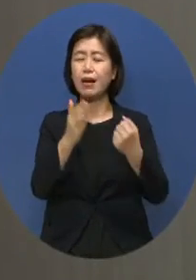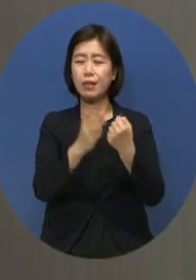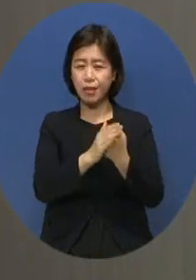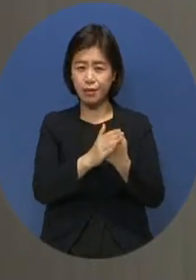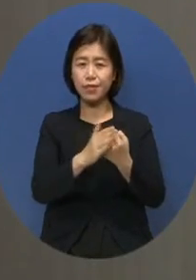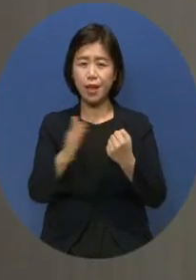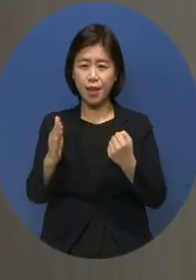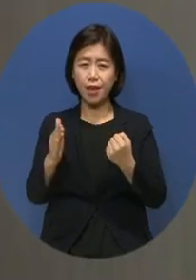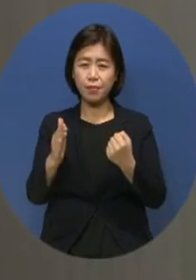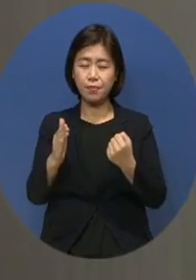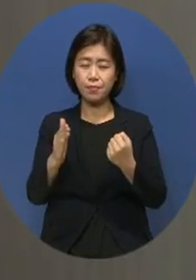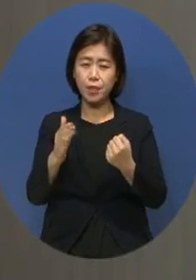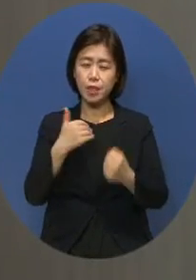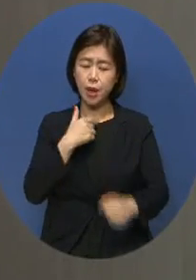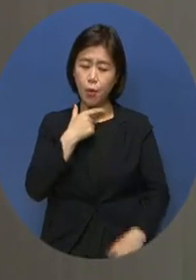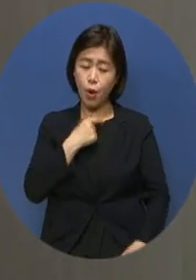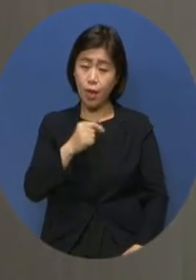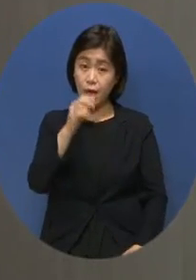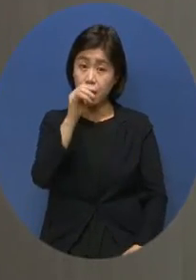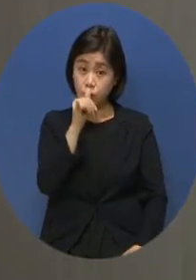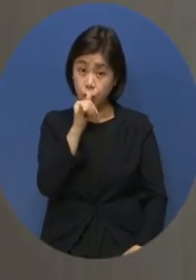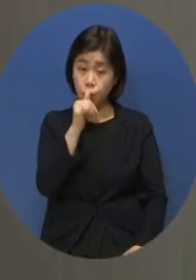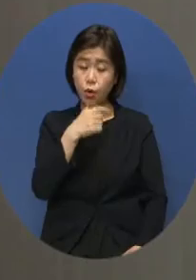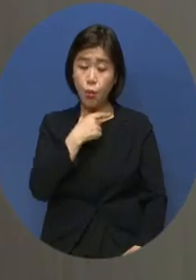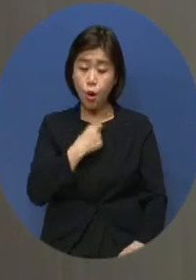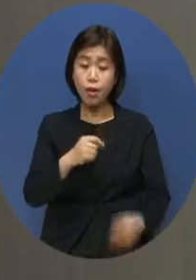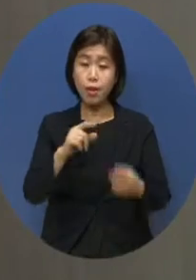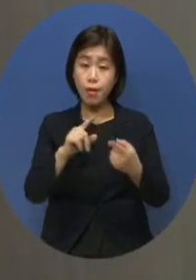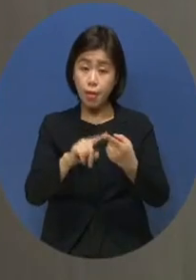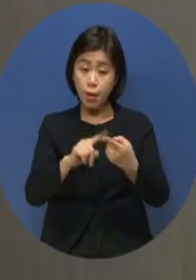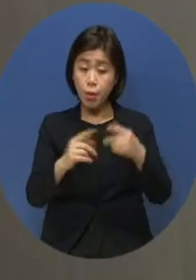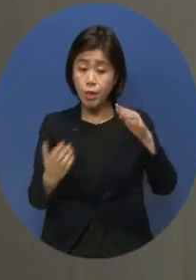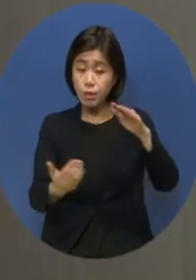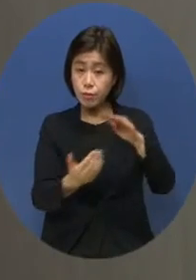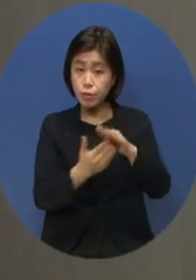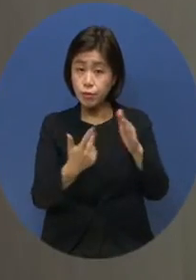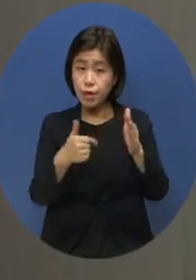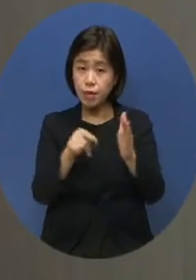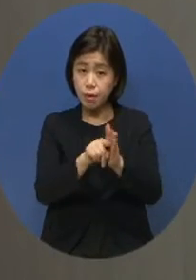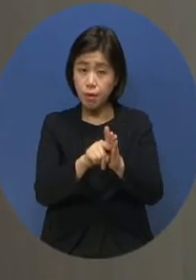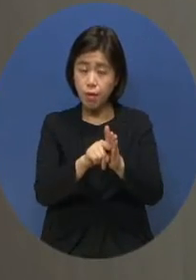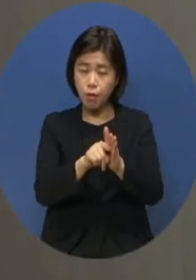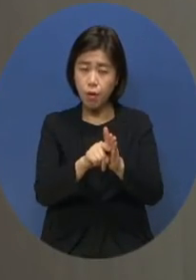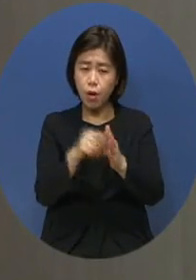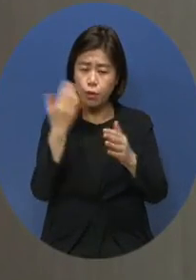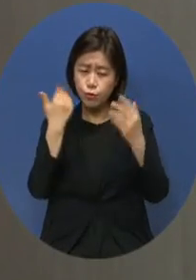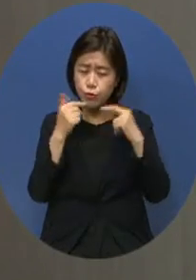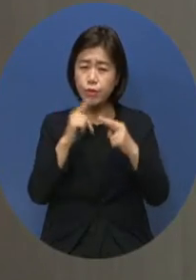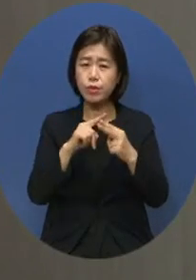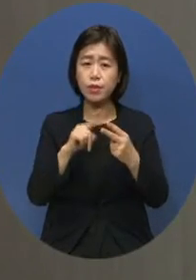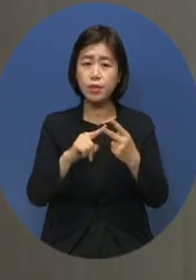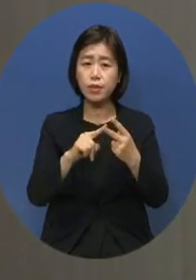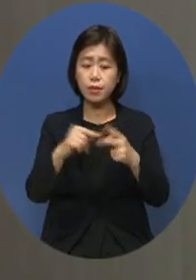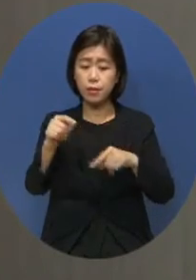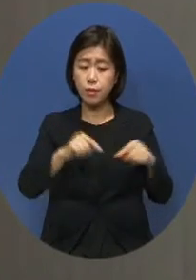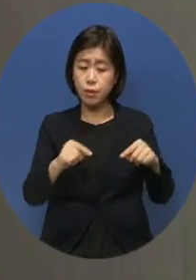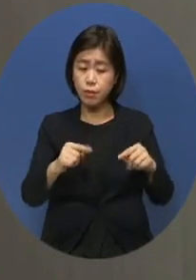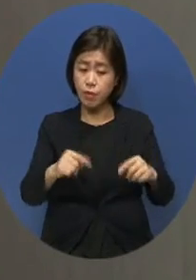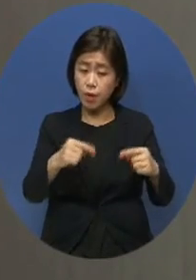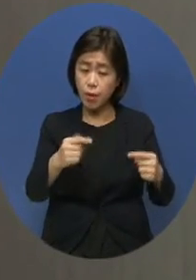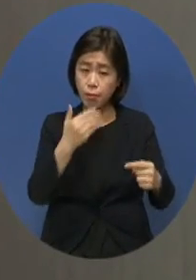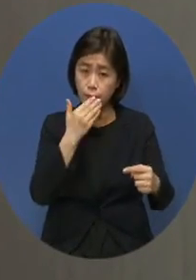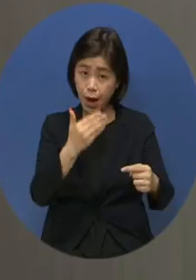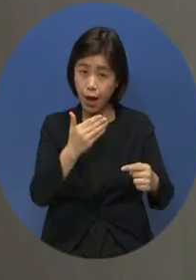했어요. 그러니까 원하는 게 있다면 그걸 이루기 위해서 모든 시민들이 다 정치로 나아갈 수 있는 권한이 사실 있는 거잖아요.